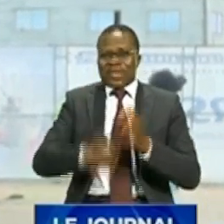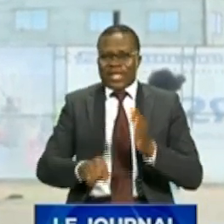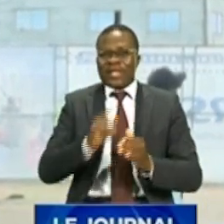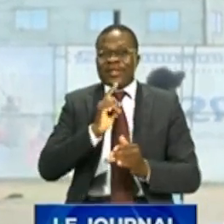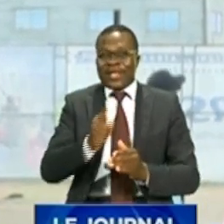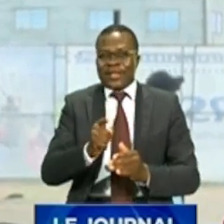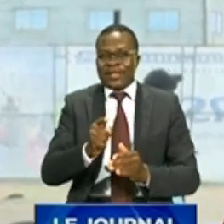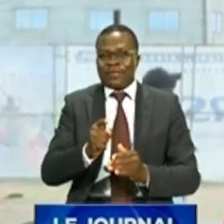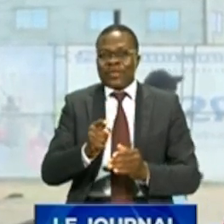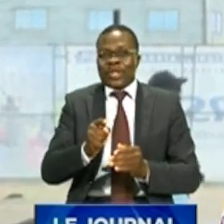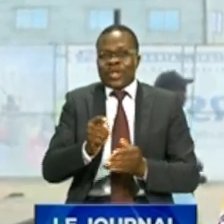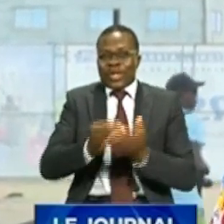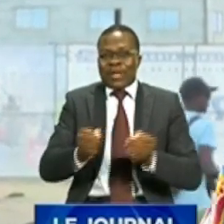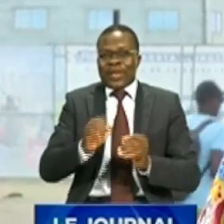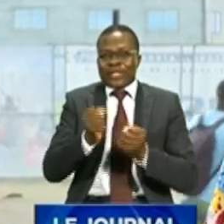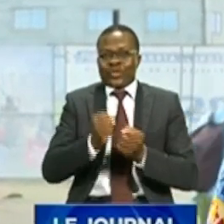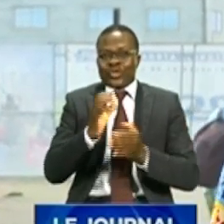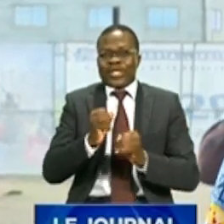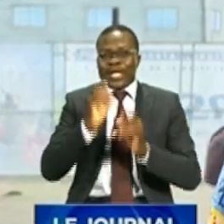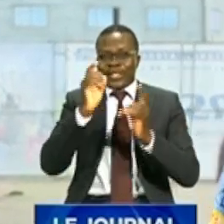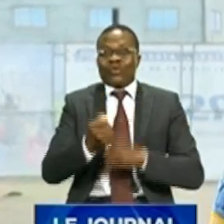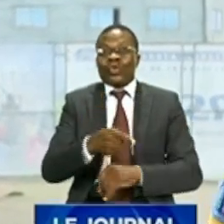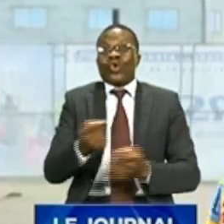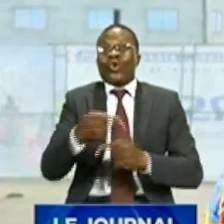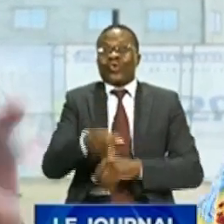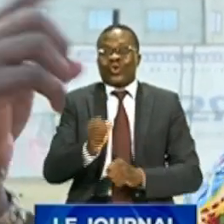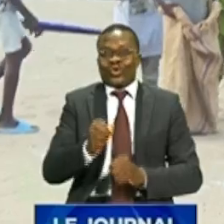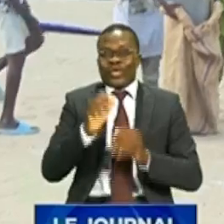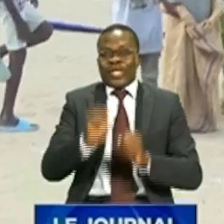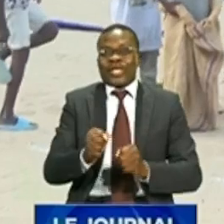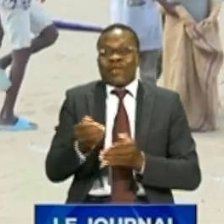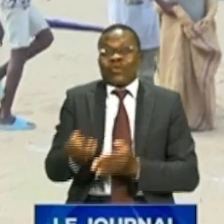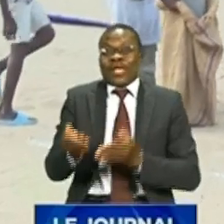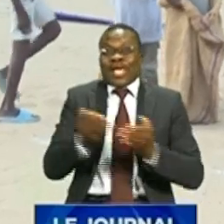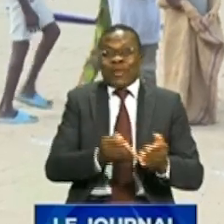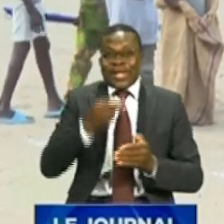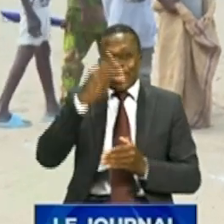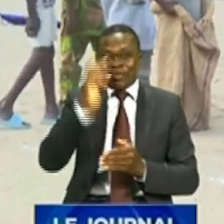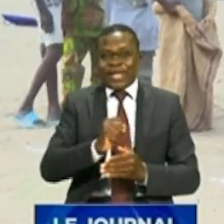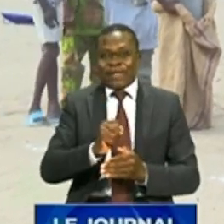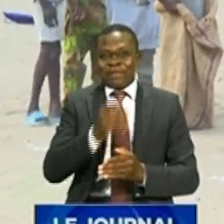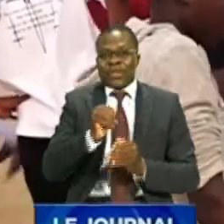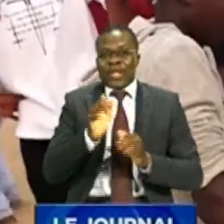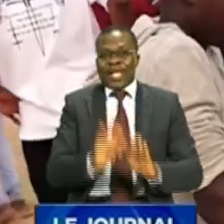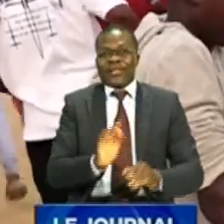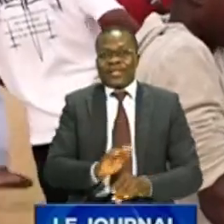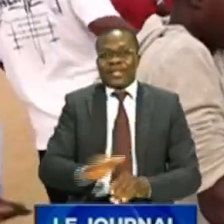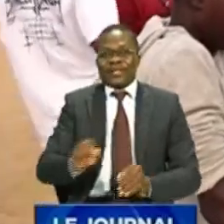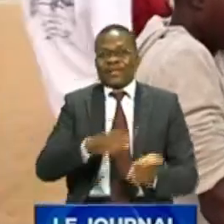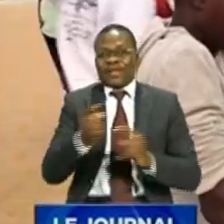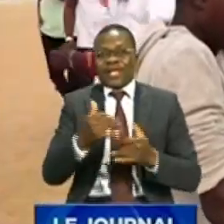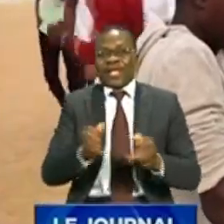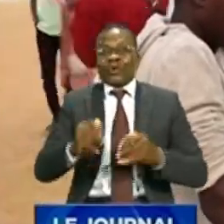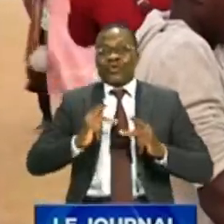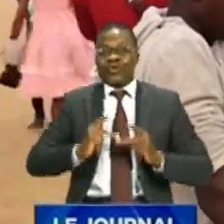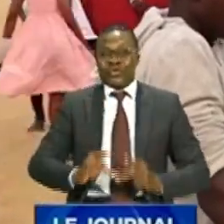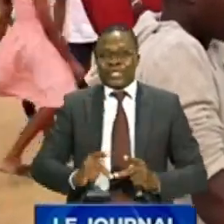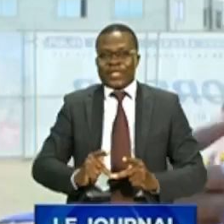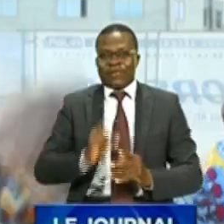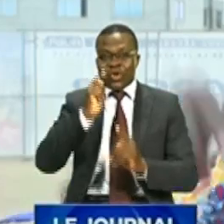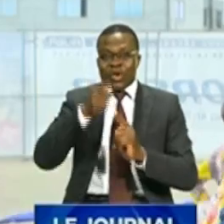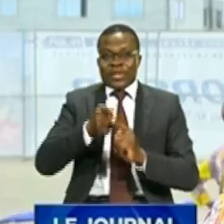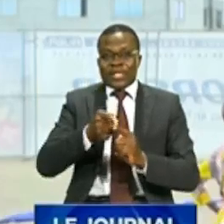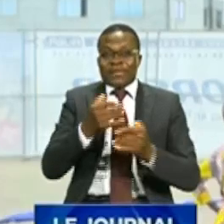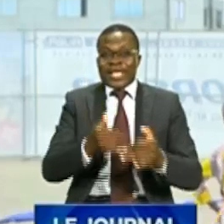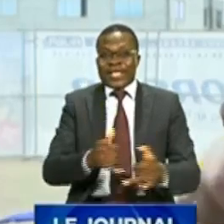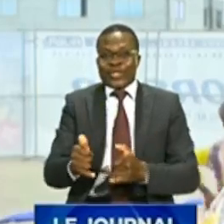est le volet socio-éducatif du jeu aujourd'hui qui pourrait amener les parents à laisser leurs enfants aller au jeu physique? L'objectif, c'est